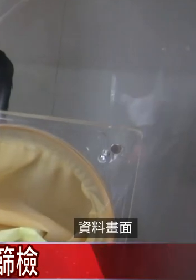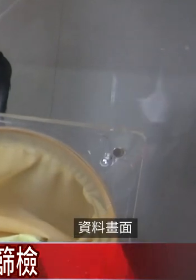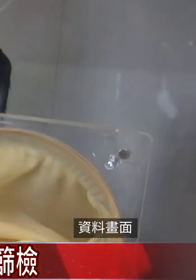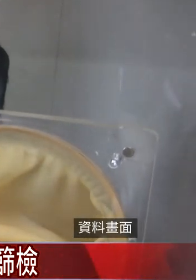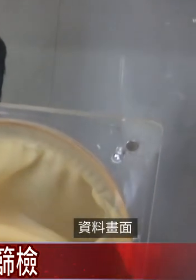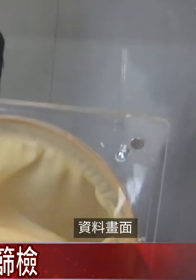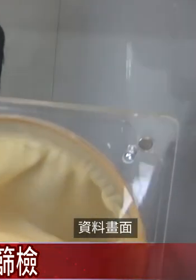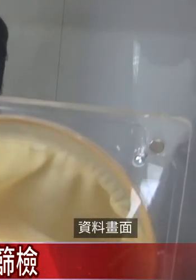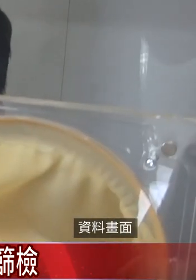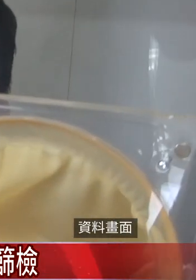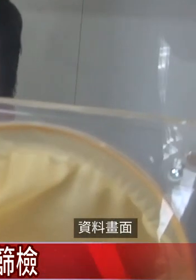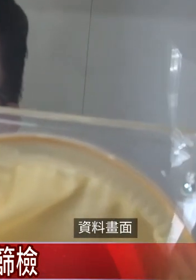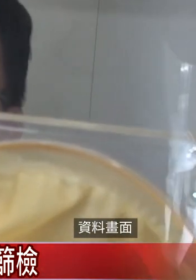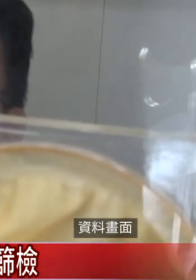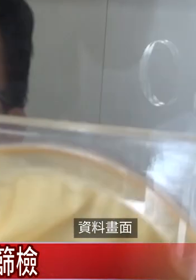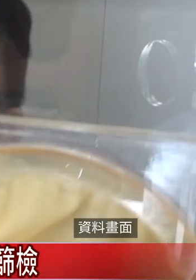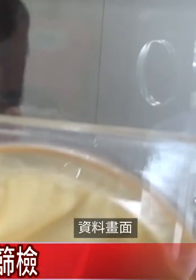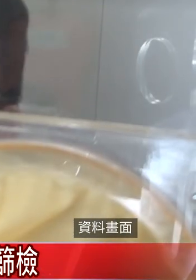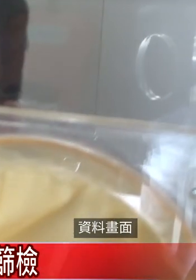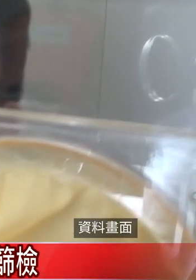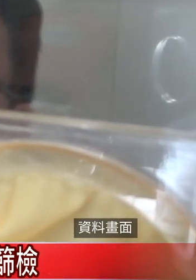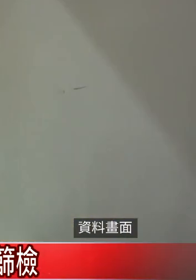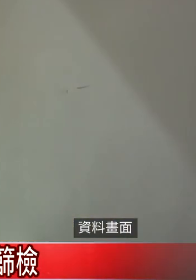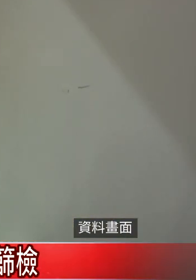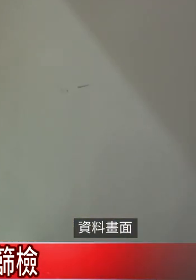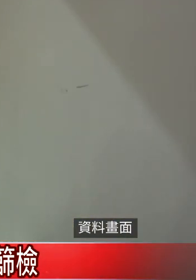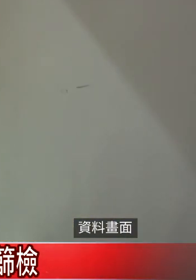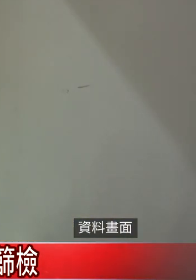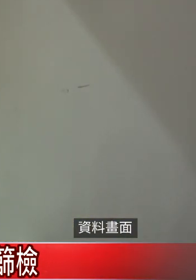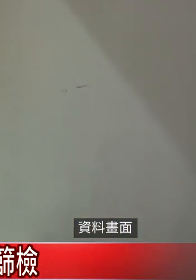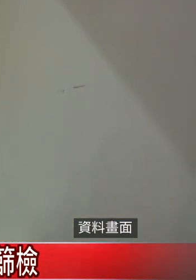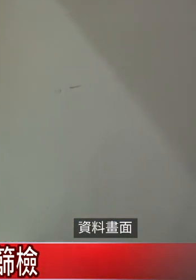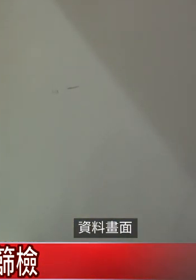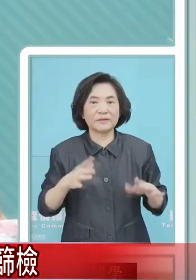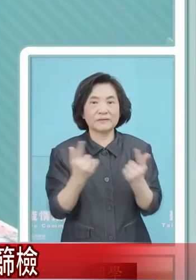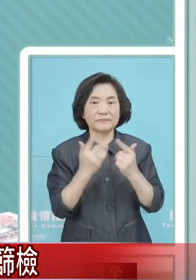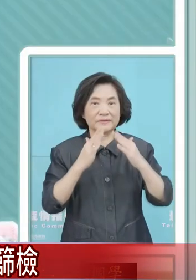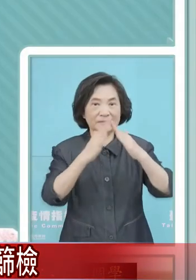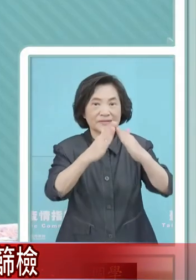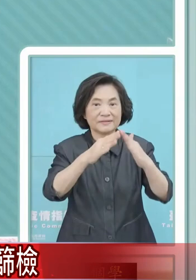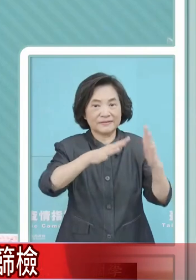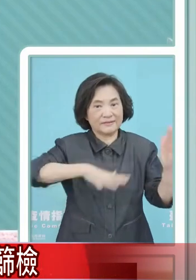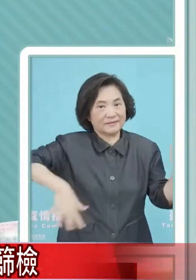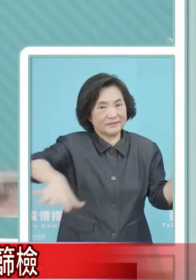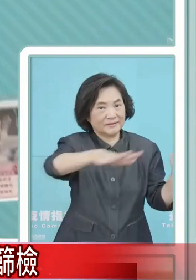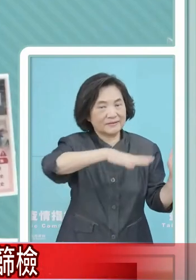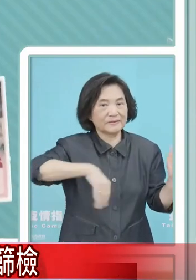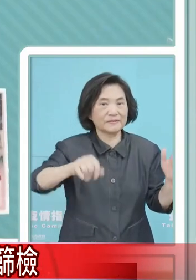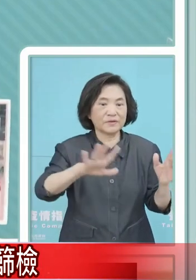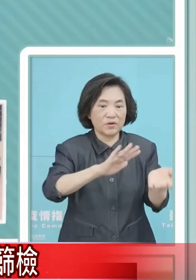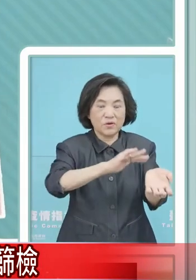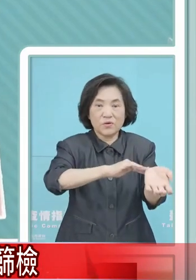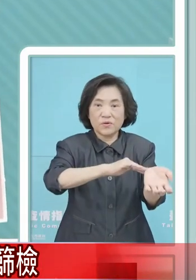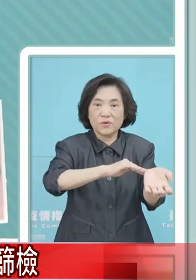民。 我们应该就是在台北市利用五家